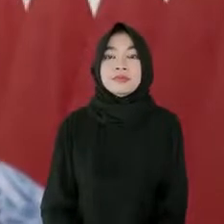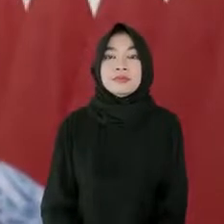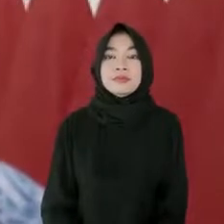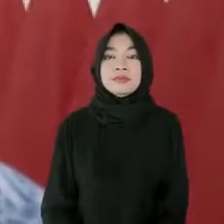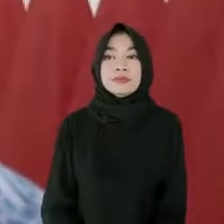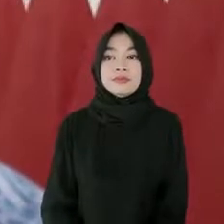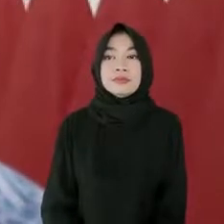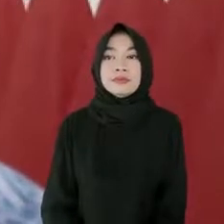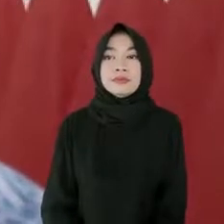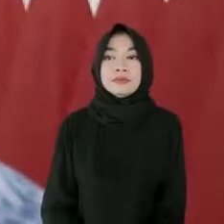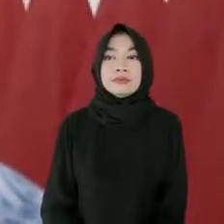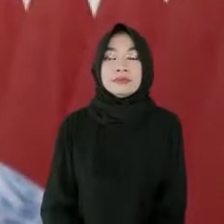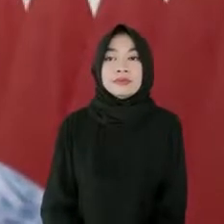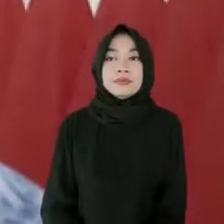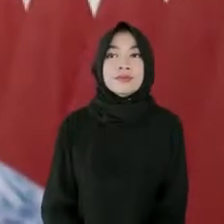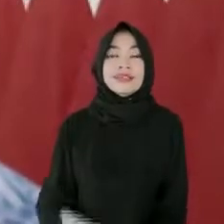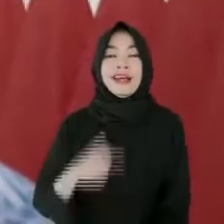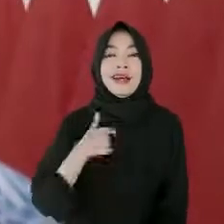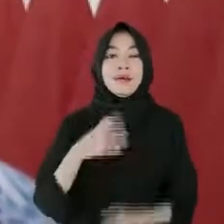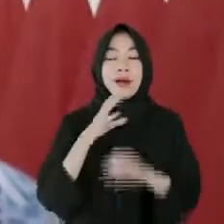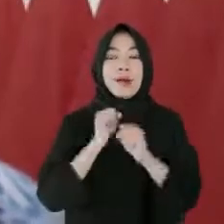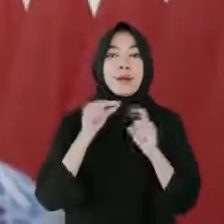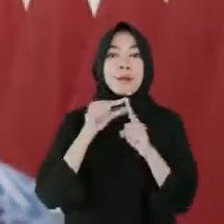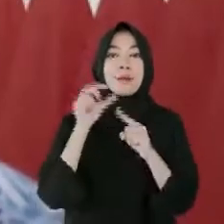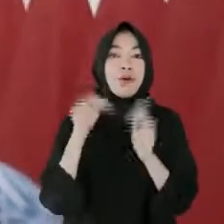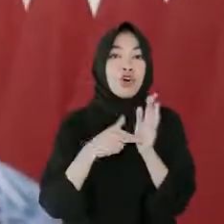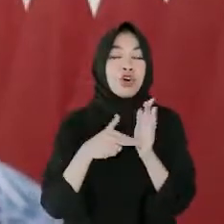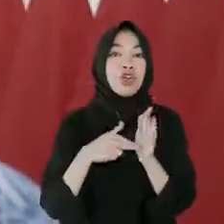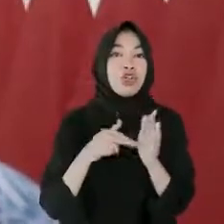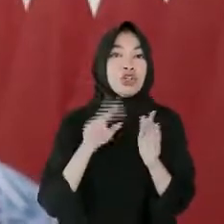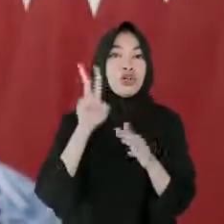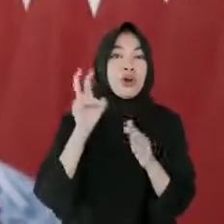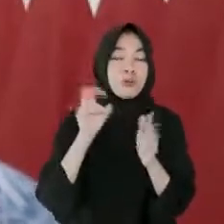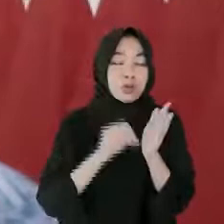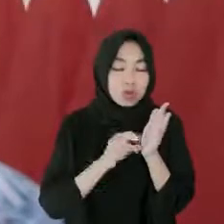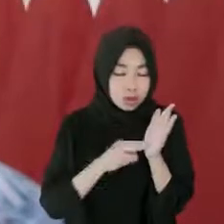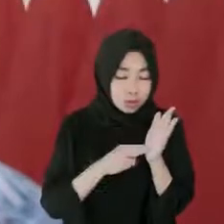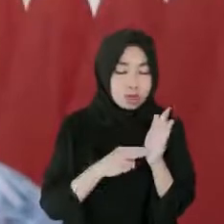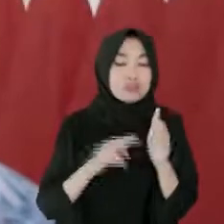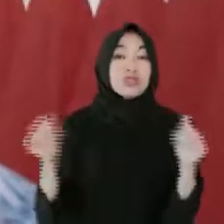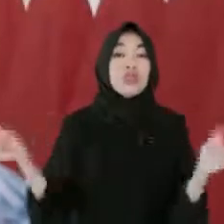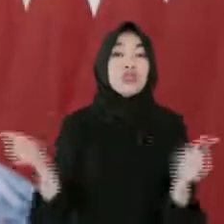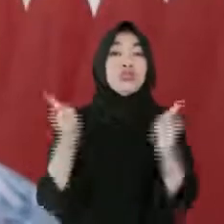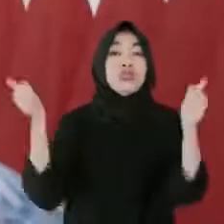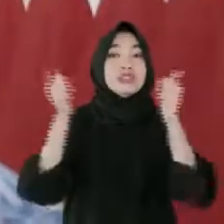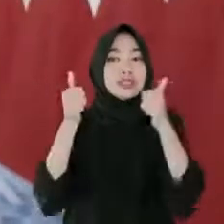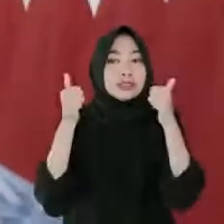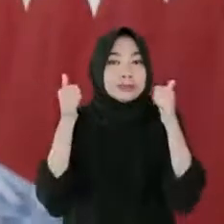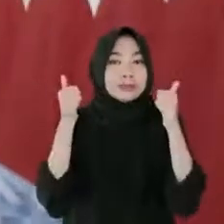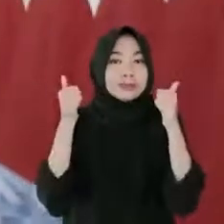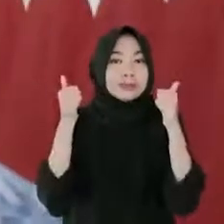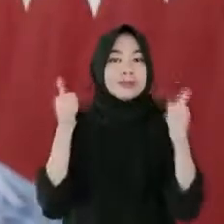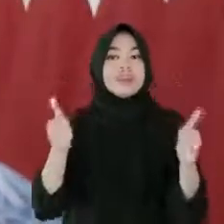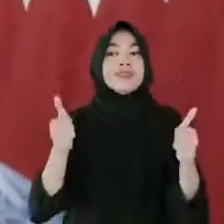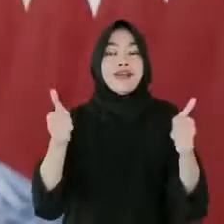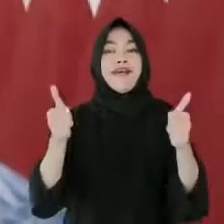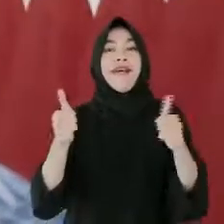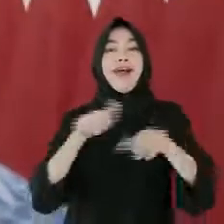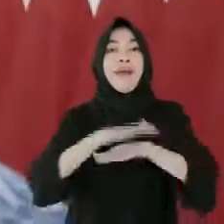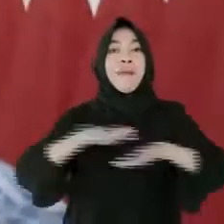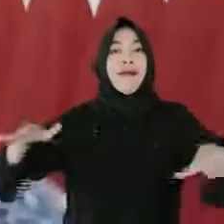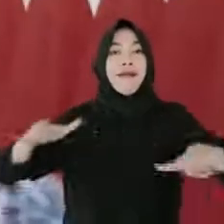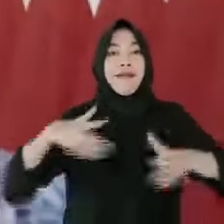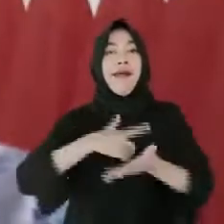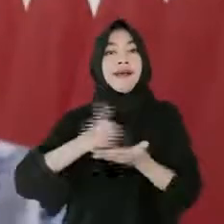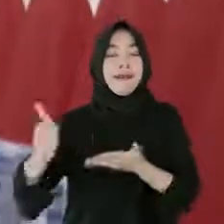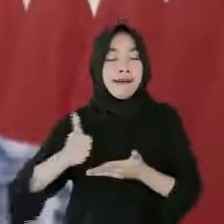penyelenggaraan Pon 20 ini bisa betul-betul berhasil mencapai tiga sukses yang tadi sudah saya